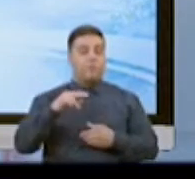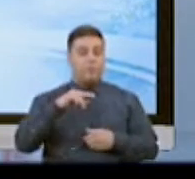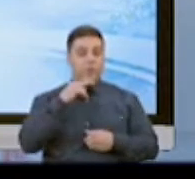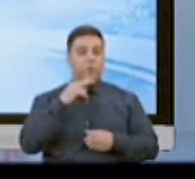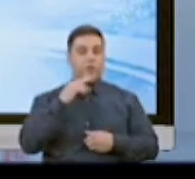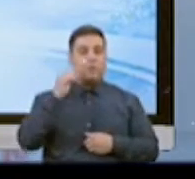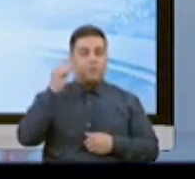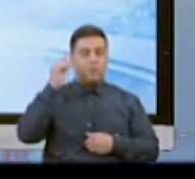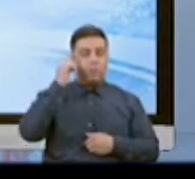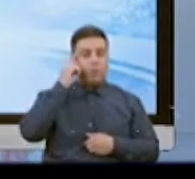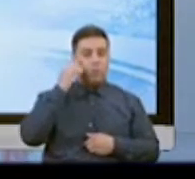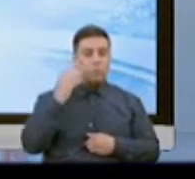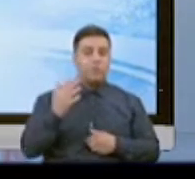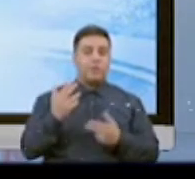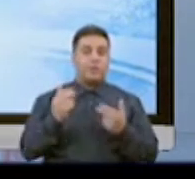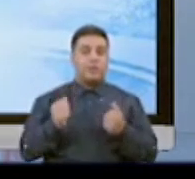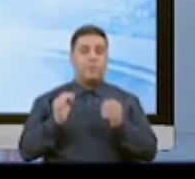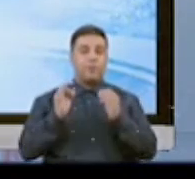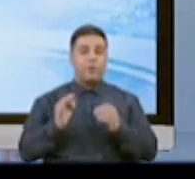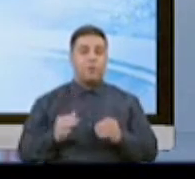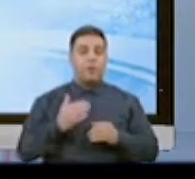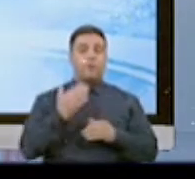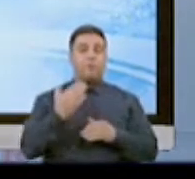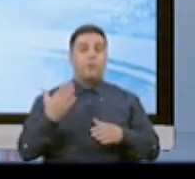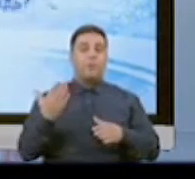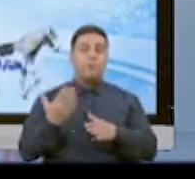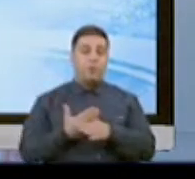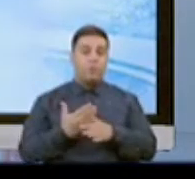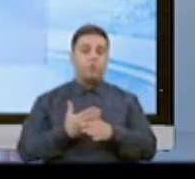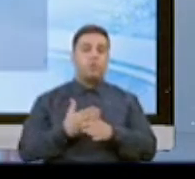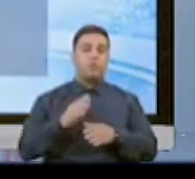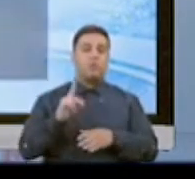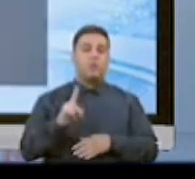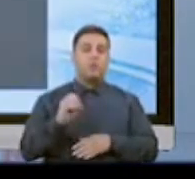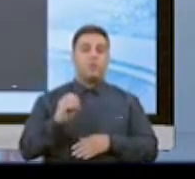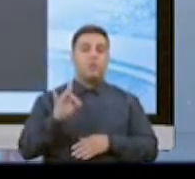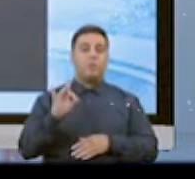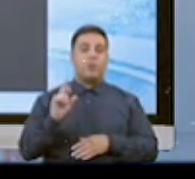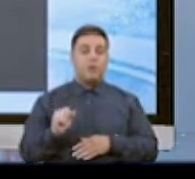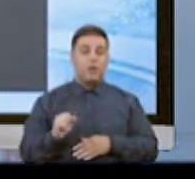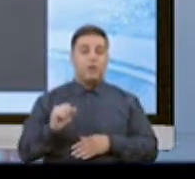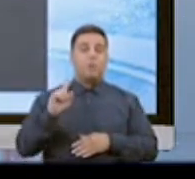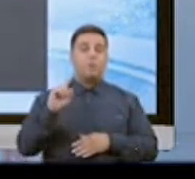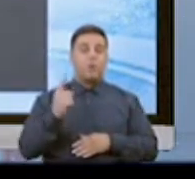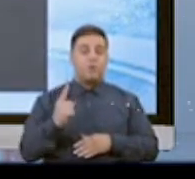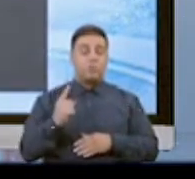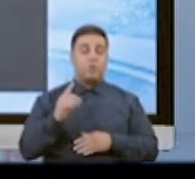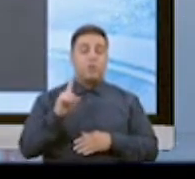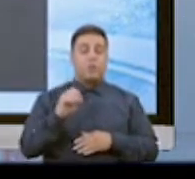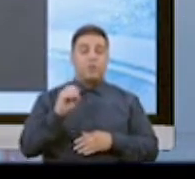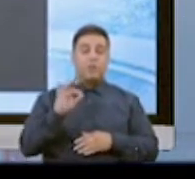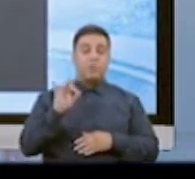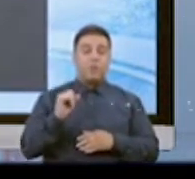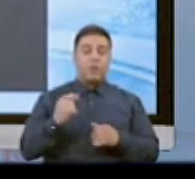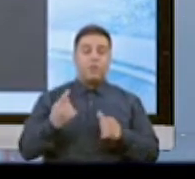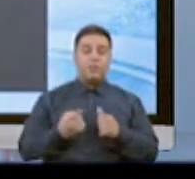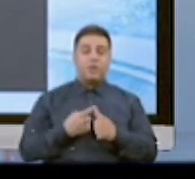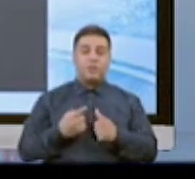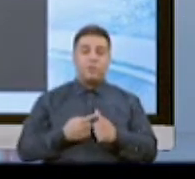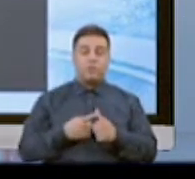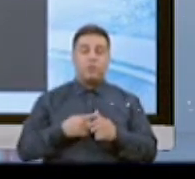Внимательно подумайте. Конечно, вам поможет зебра. А почему зебра? Потому что зеброй